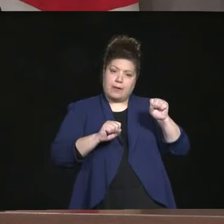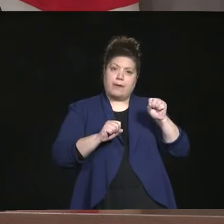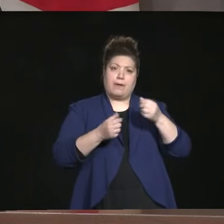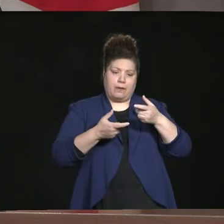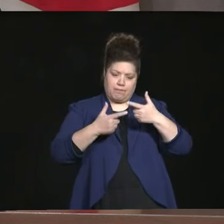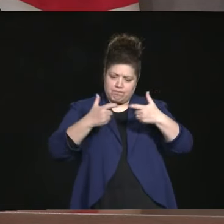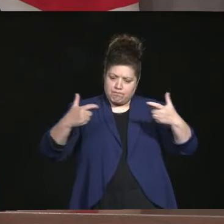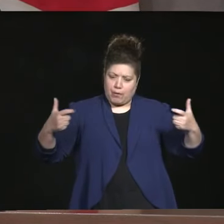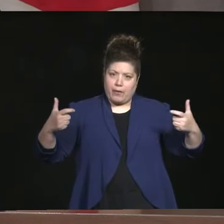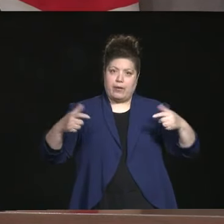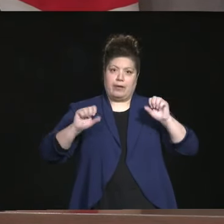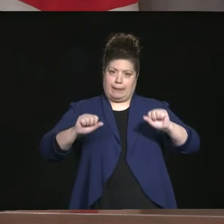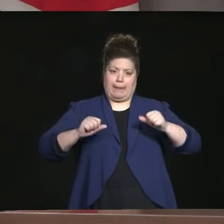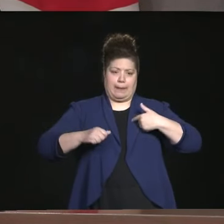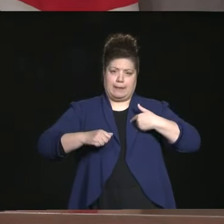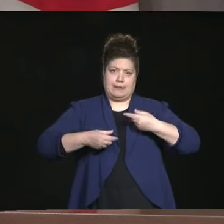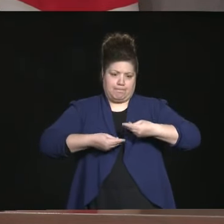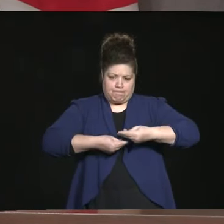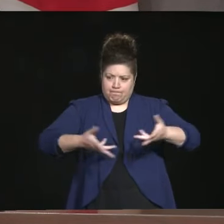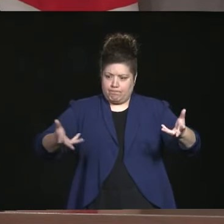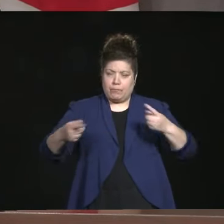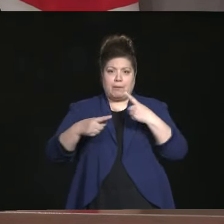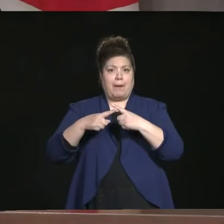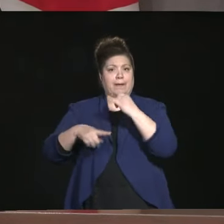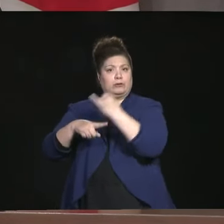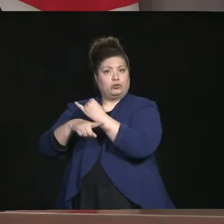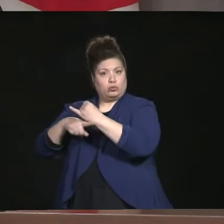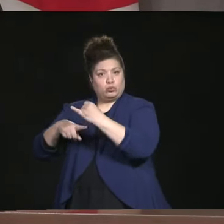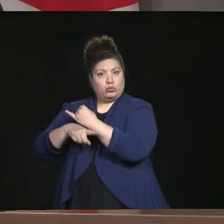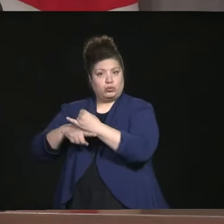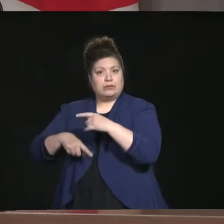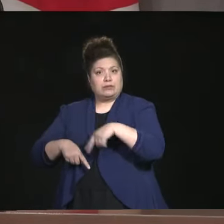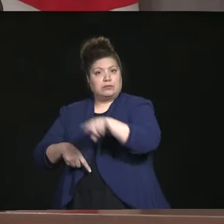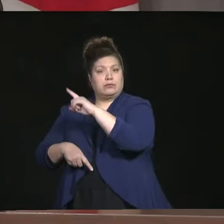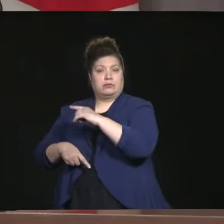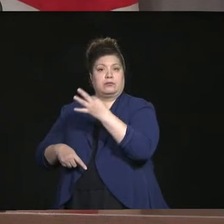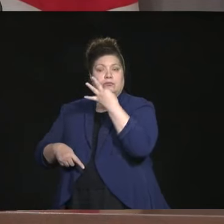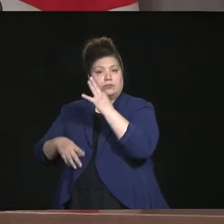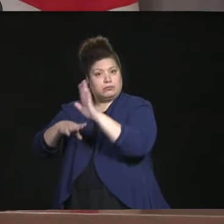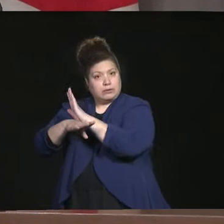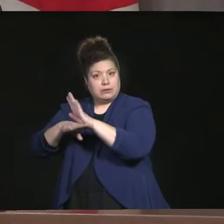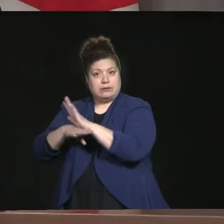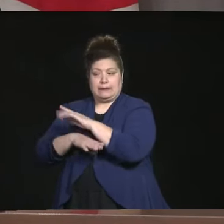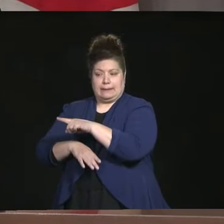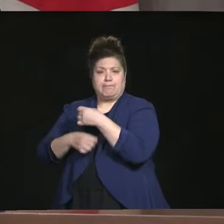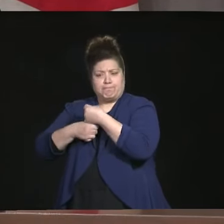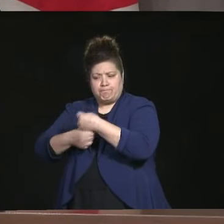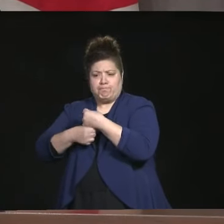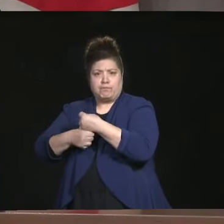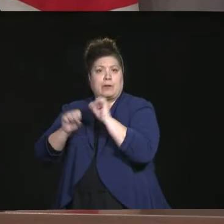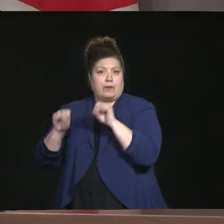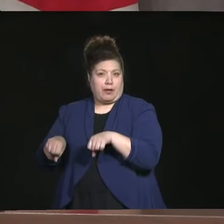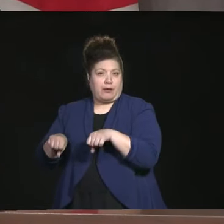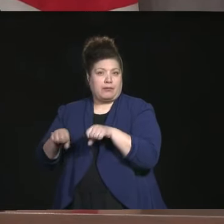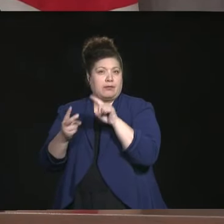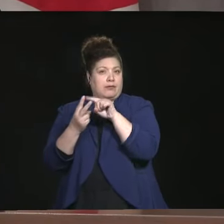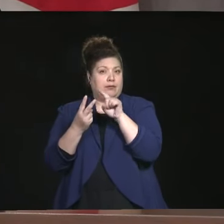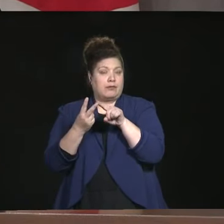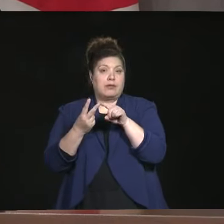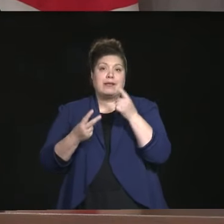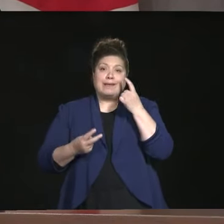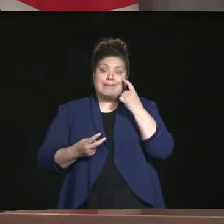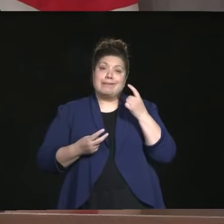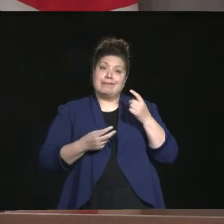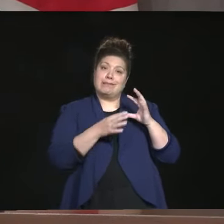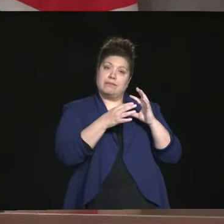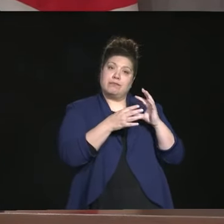pays. Nous annonçons et nous faisons le point aujourd'hui sur cet investissement de 2 milliards de dollars dans les opérations d'approvisionnement